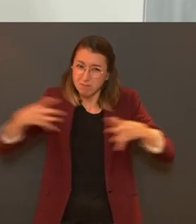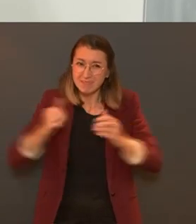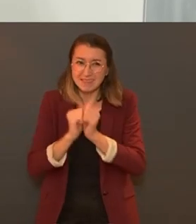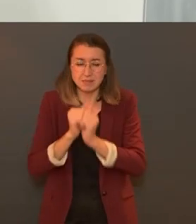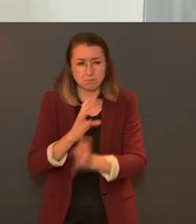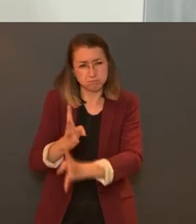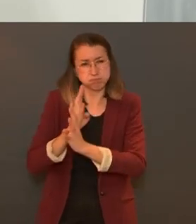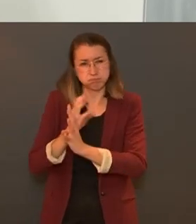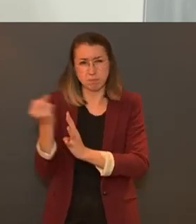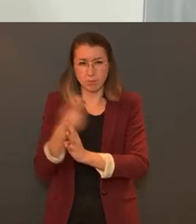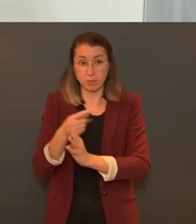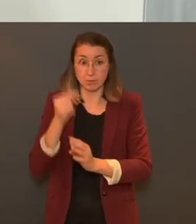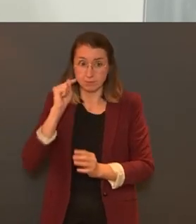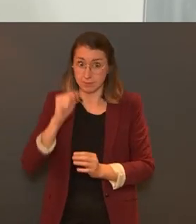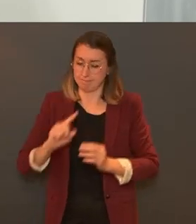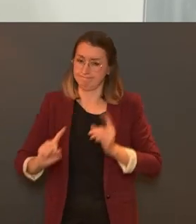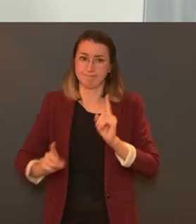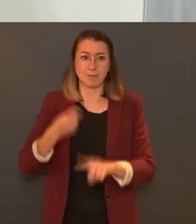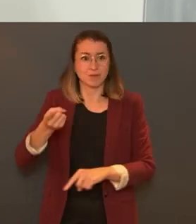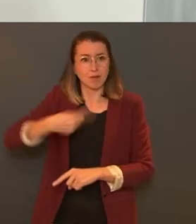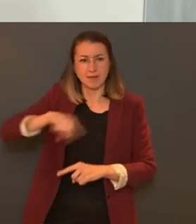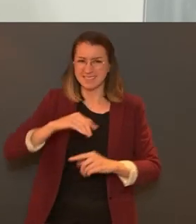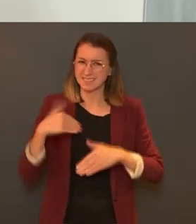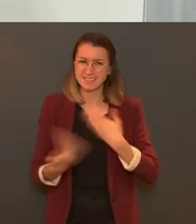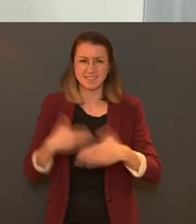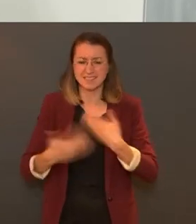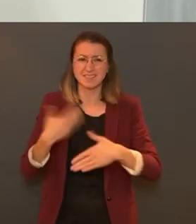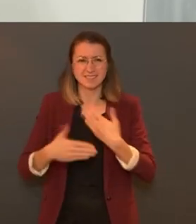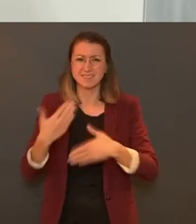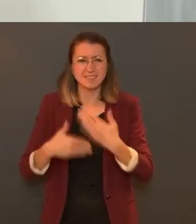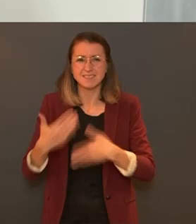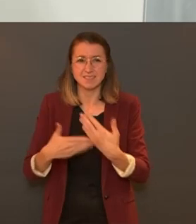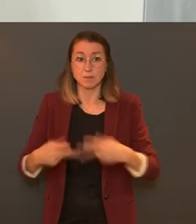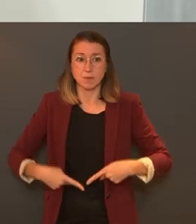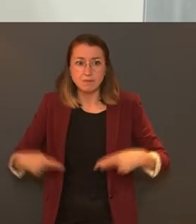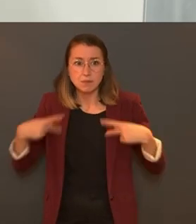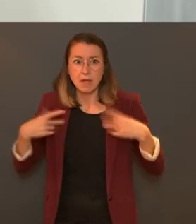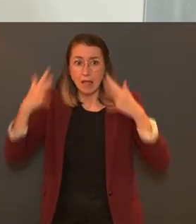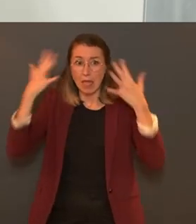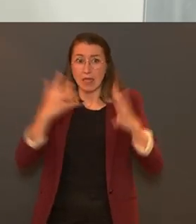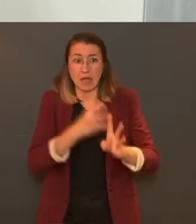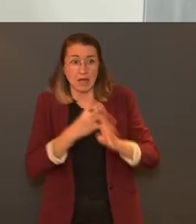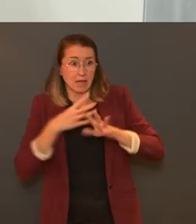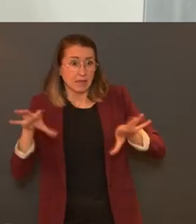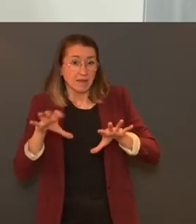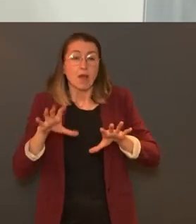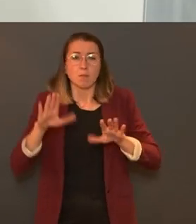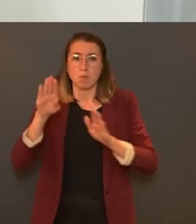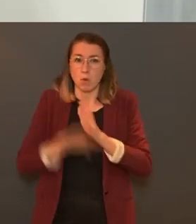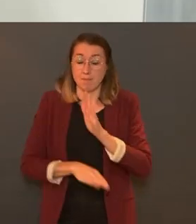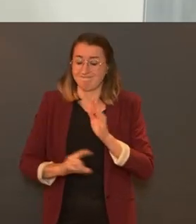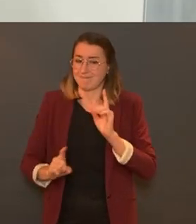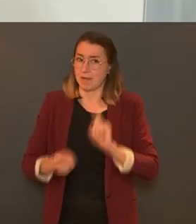à suivre. Il faut aussi pouvoir alléger la pression sur les professionnels de terrain. Et je profite de ce moment